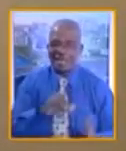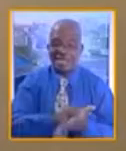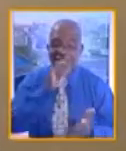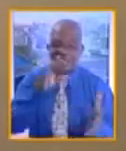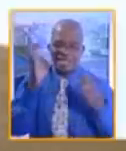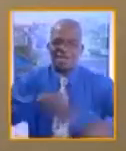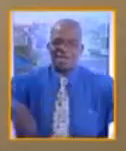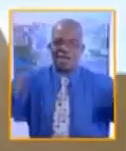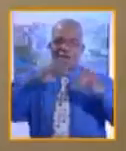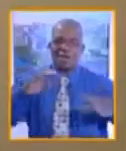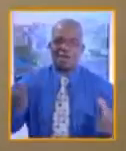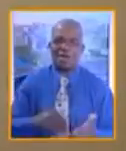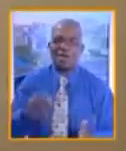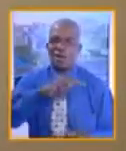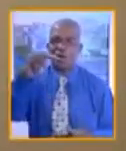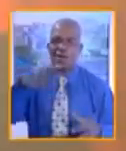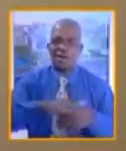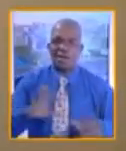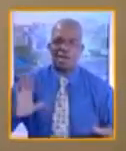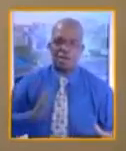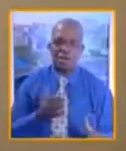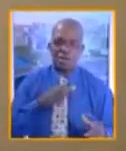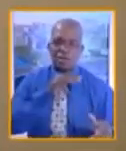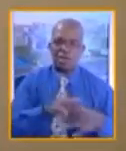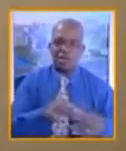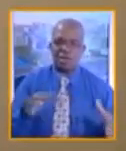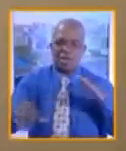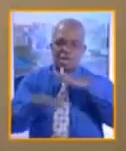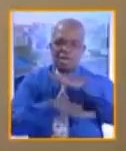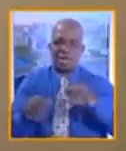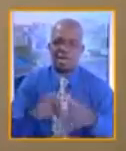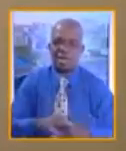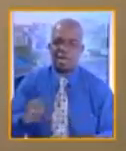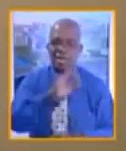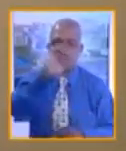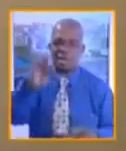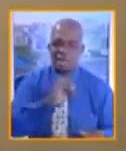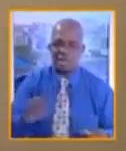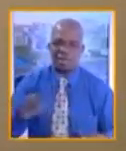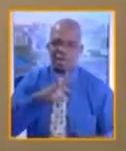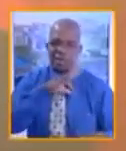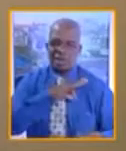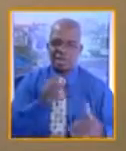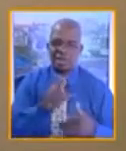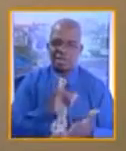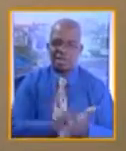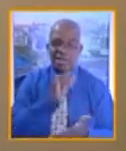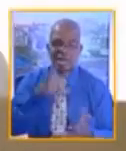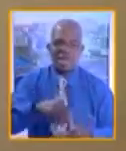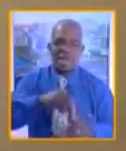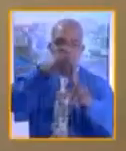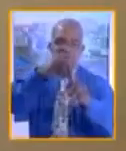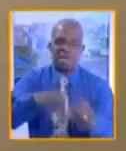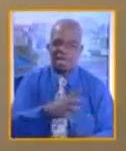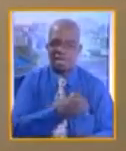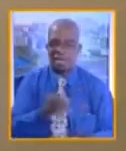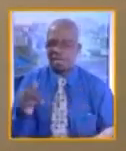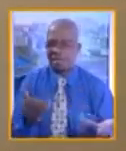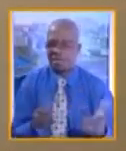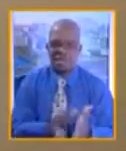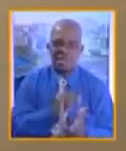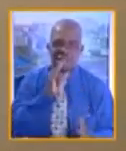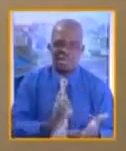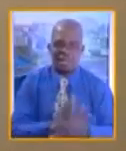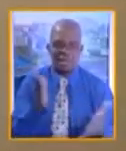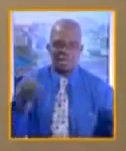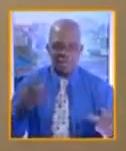donc, le niveau donc, de notre émission de base. Et les taux d'intérêt étaient aussi exceptionnels, et principalement pour l'euro